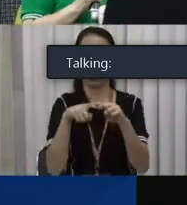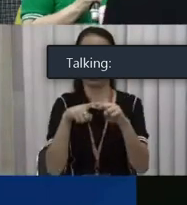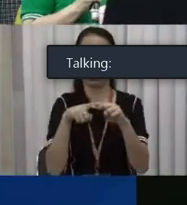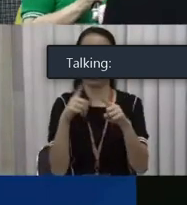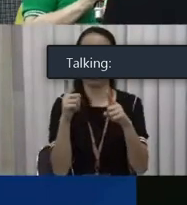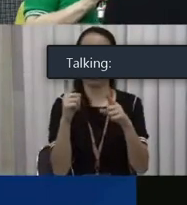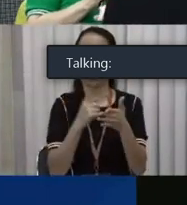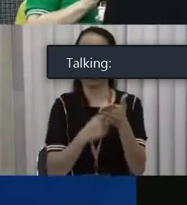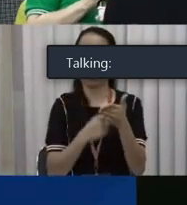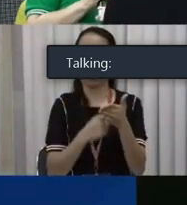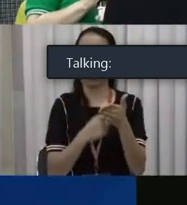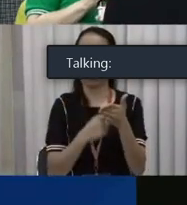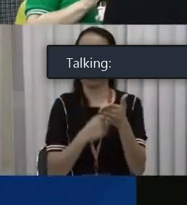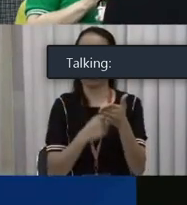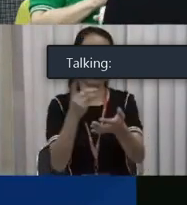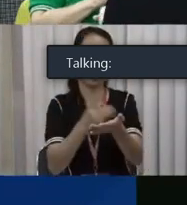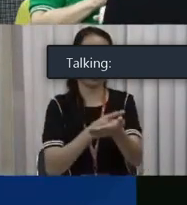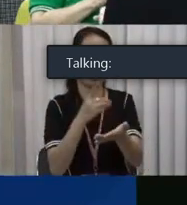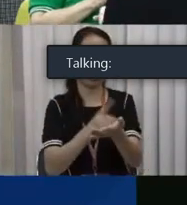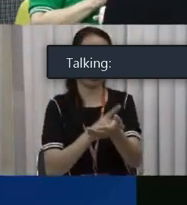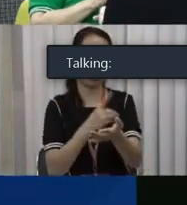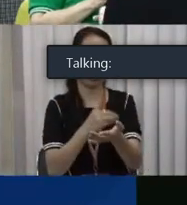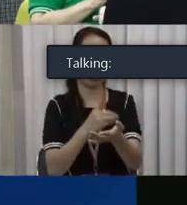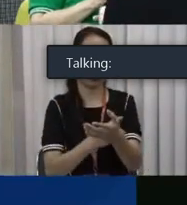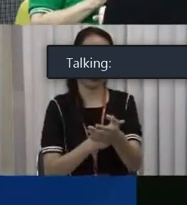basihan sa iyahang leave with pay.